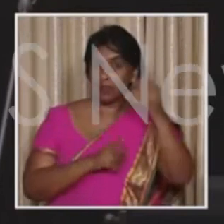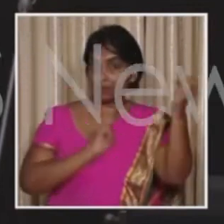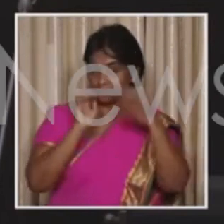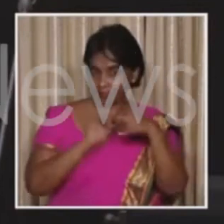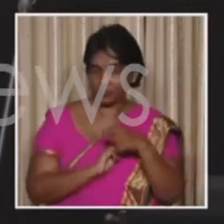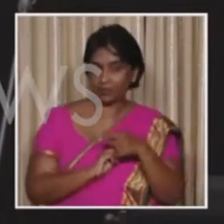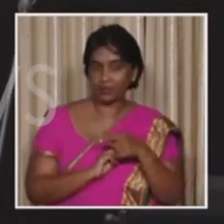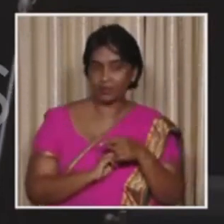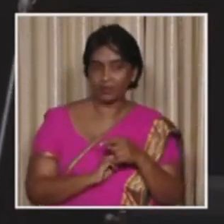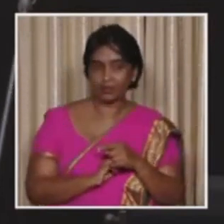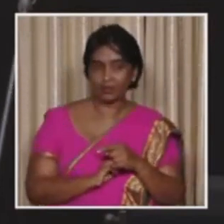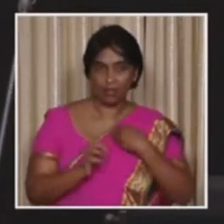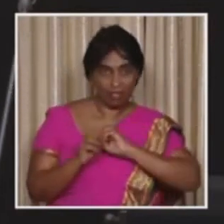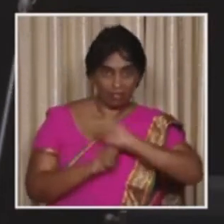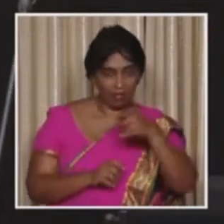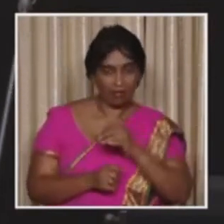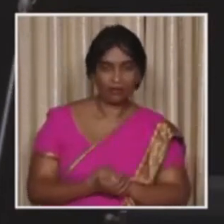සංවාදේ මන් දැන් දාන්නද?